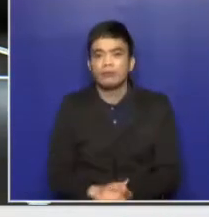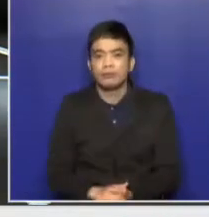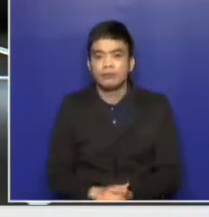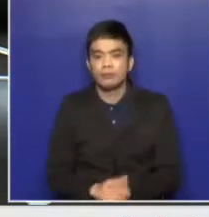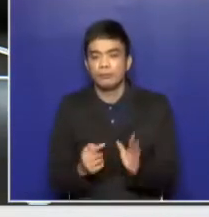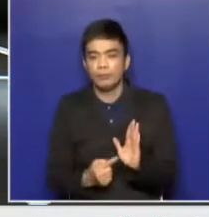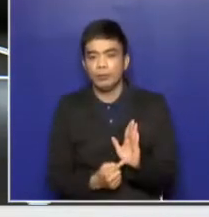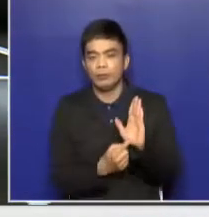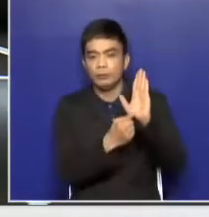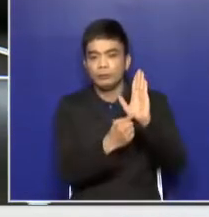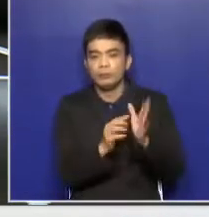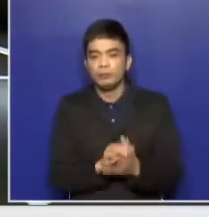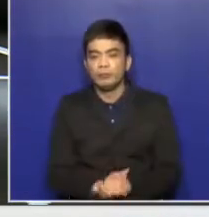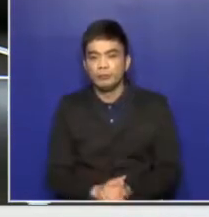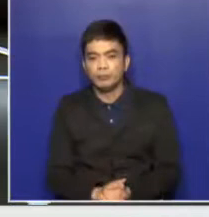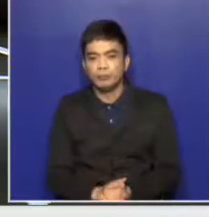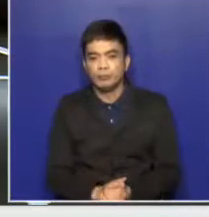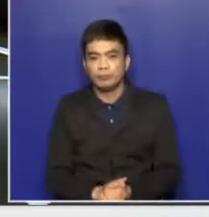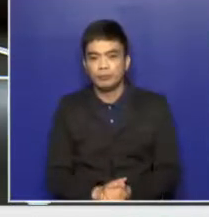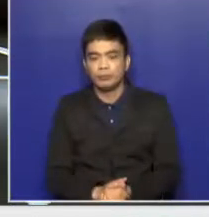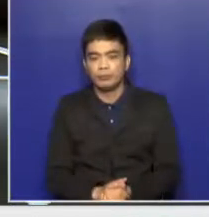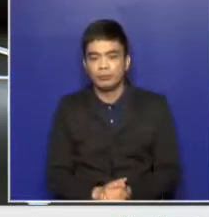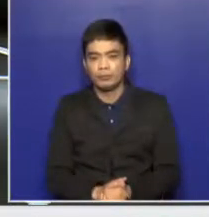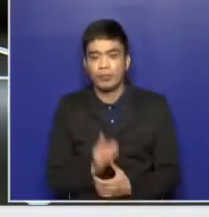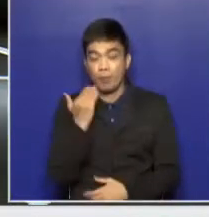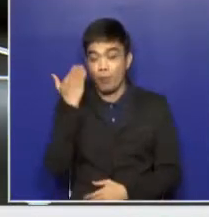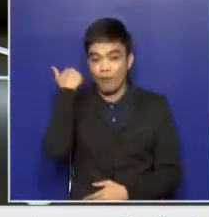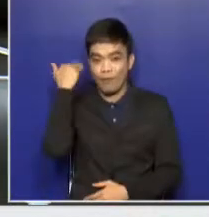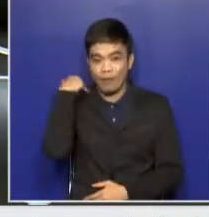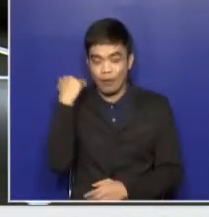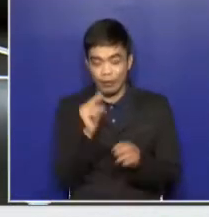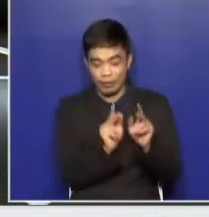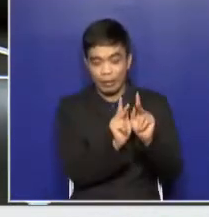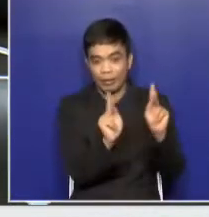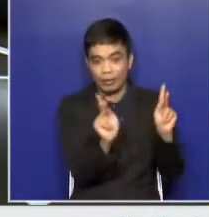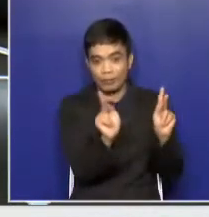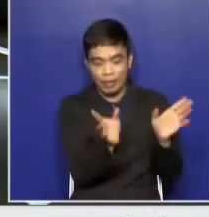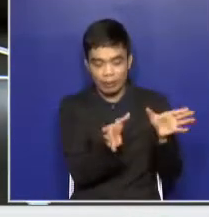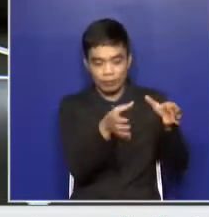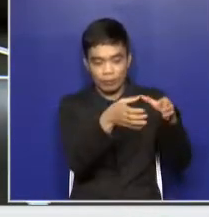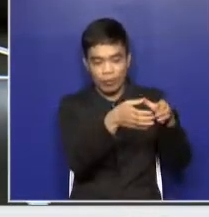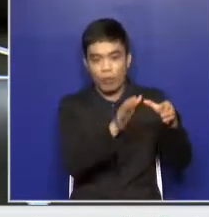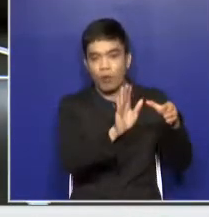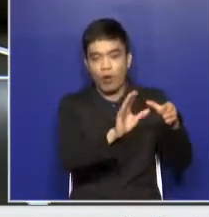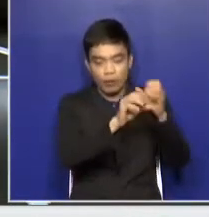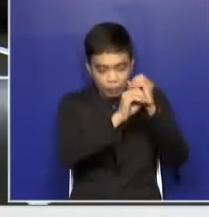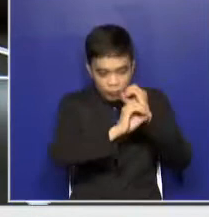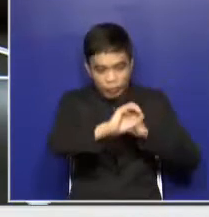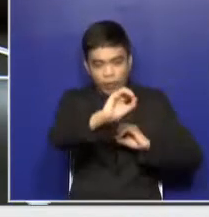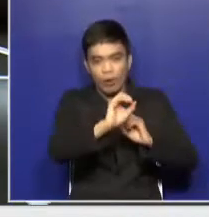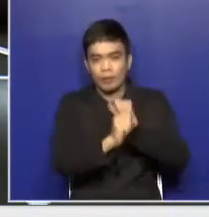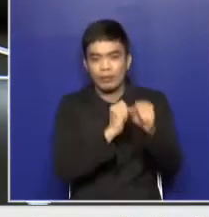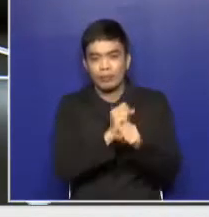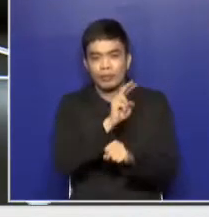กตัวอย่างสั้นๆนะครับเดิมทีนะครับเราก็จะมีคณะกรรมการกสทช.ตั้งแต่2553เนี่ย11